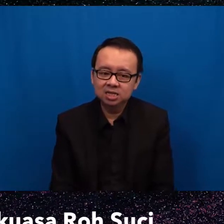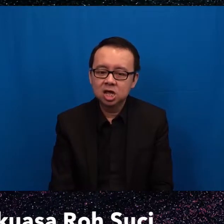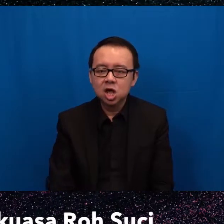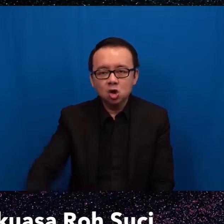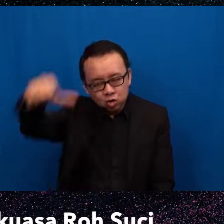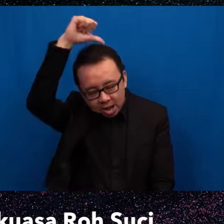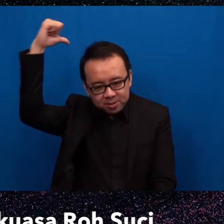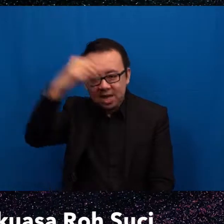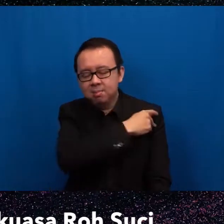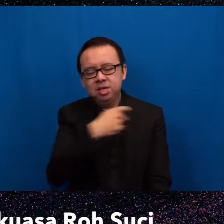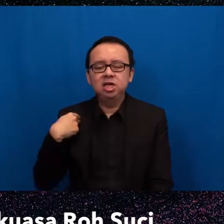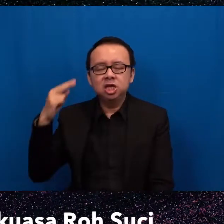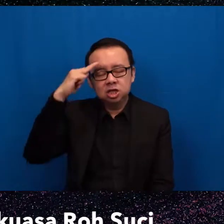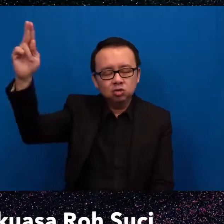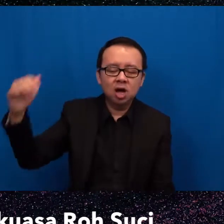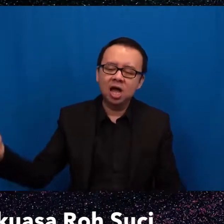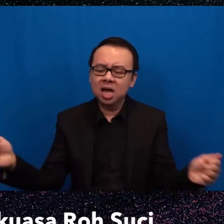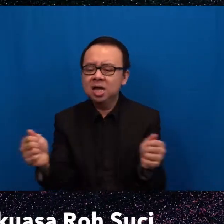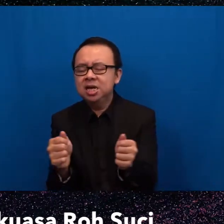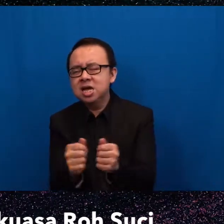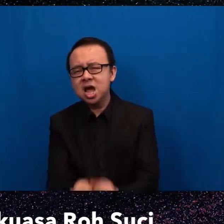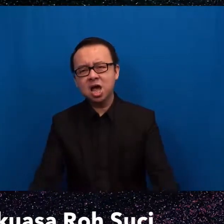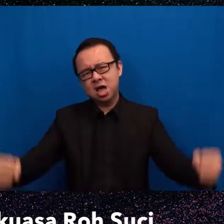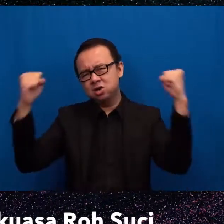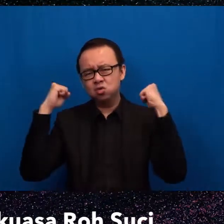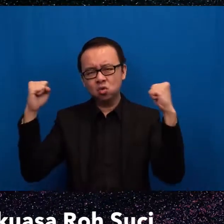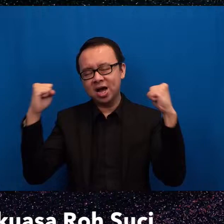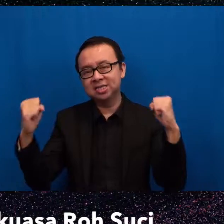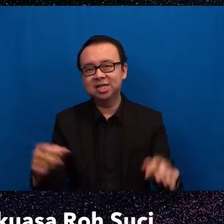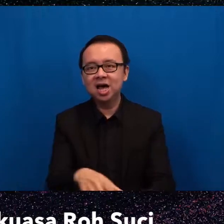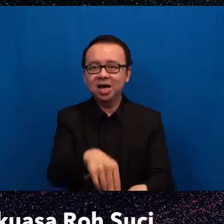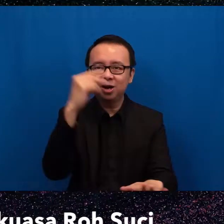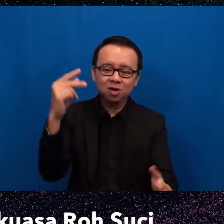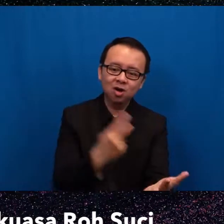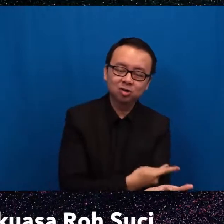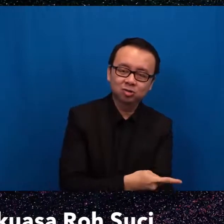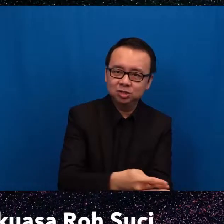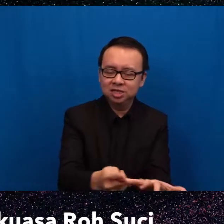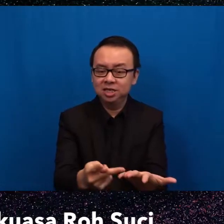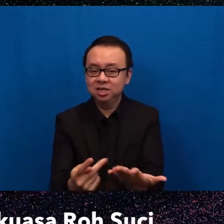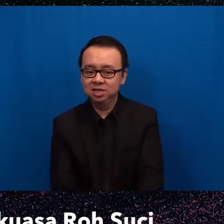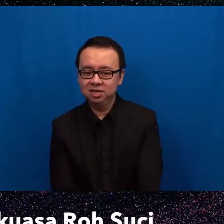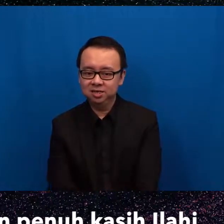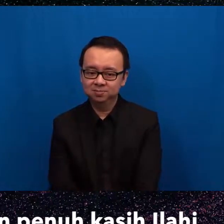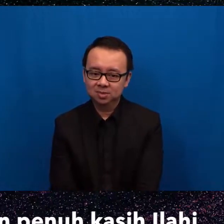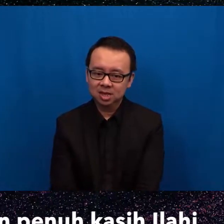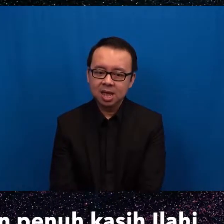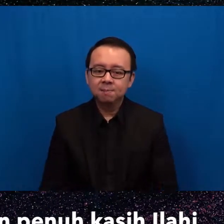tersesat. Urapi kami Tuhan dengan kuasa Roh